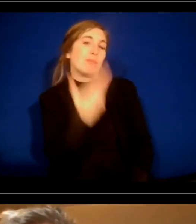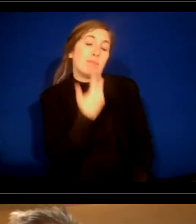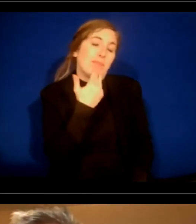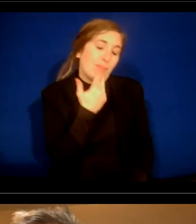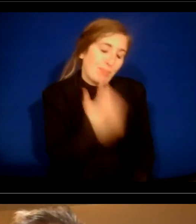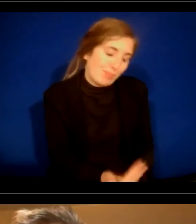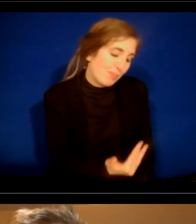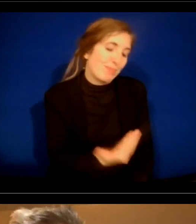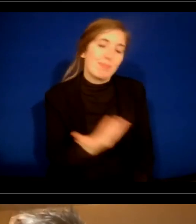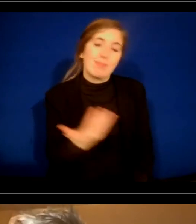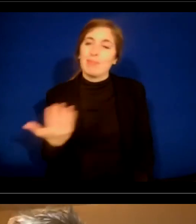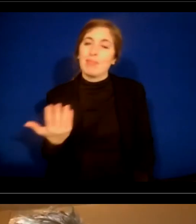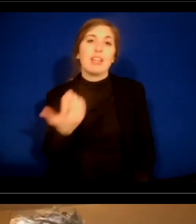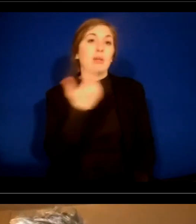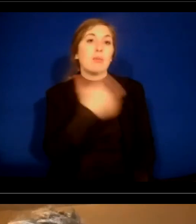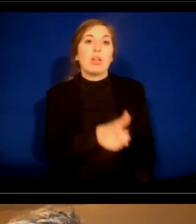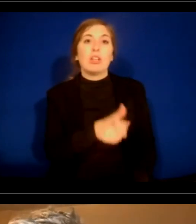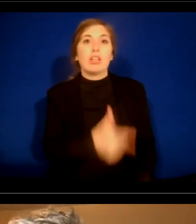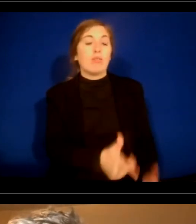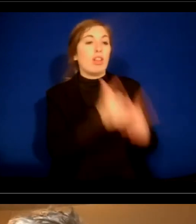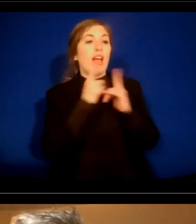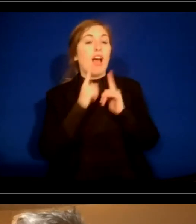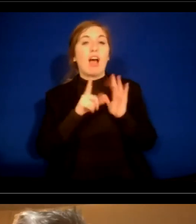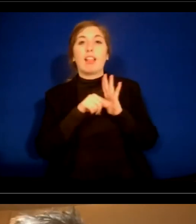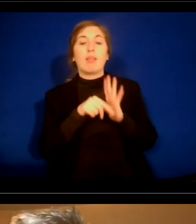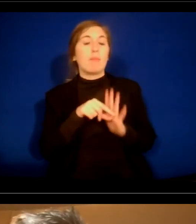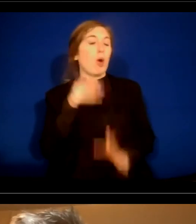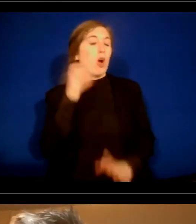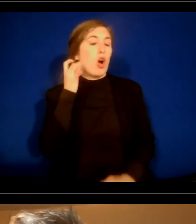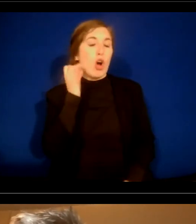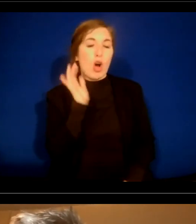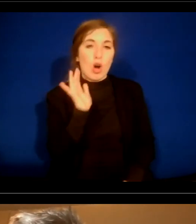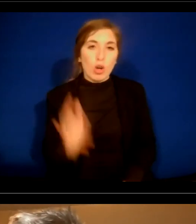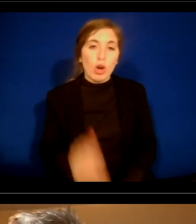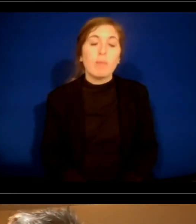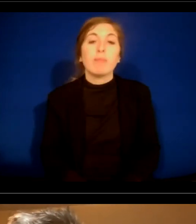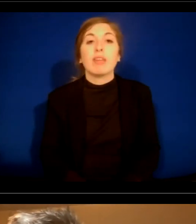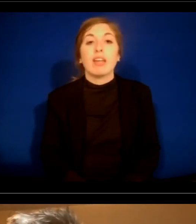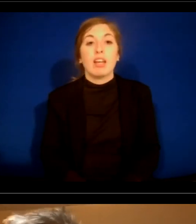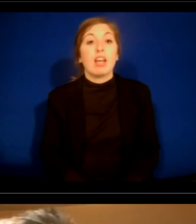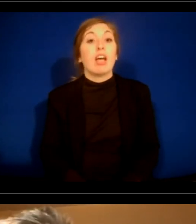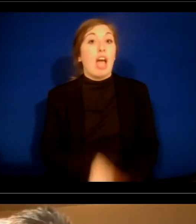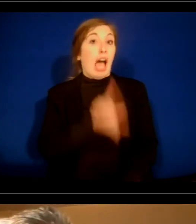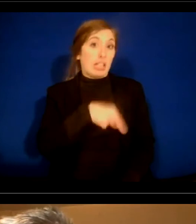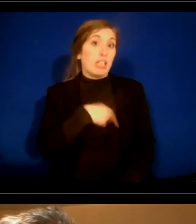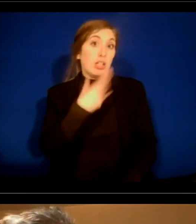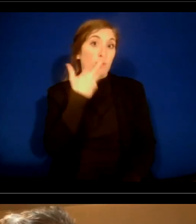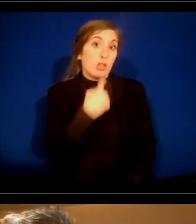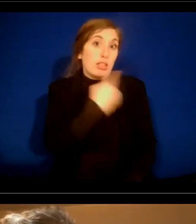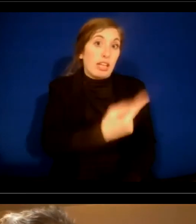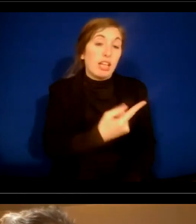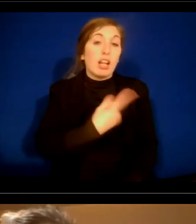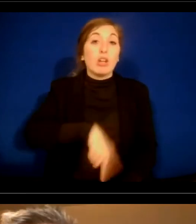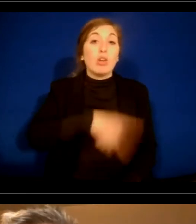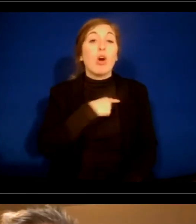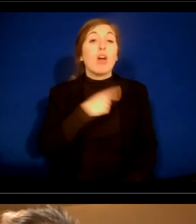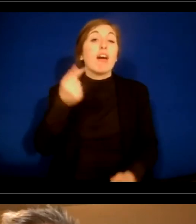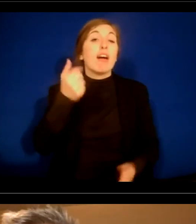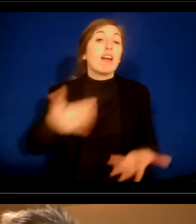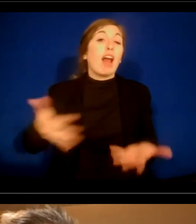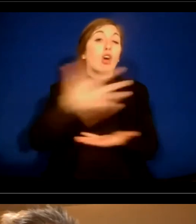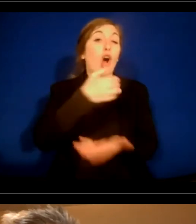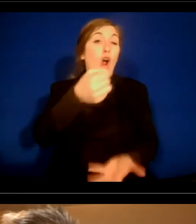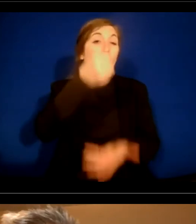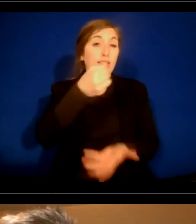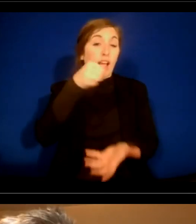che si attivano anche nell'emergenza, e un ponte prezioso perché riesce a tenere a mente,